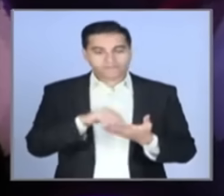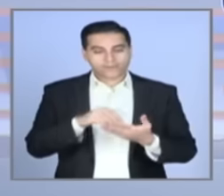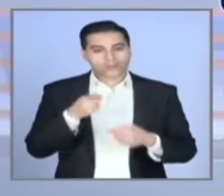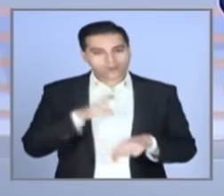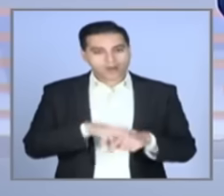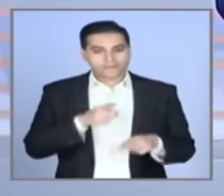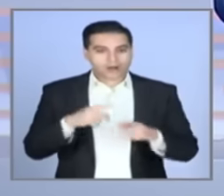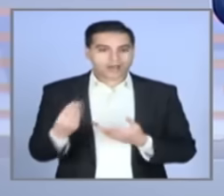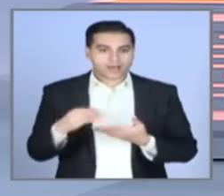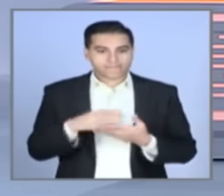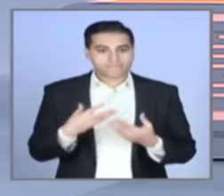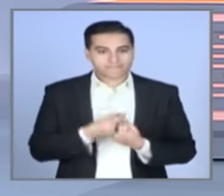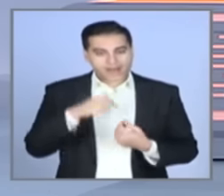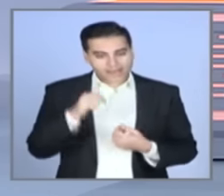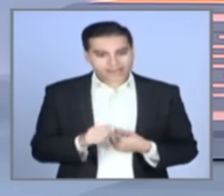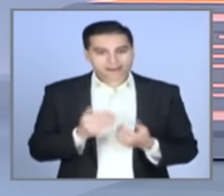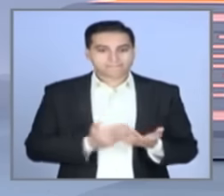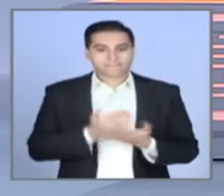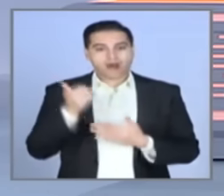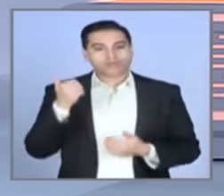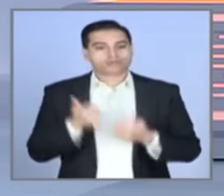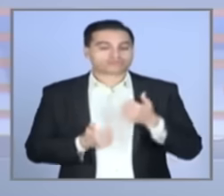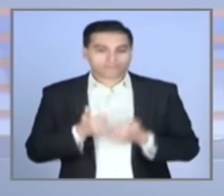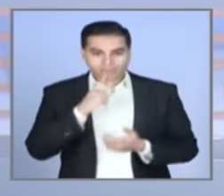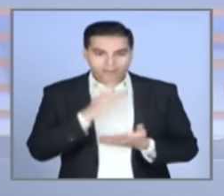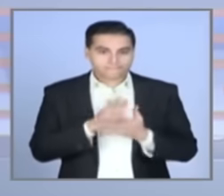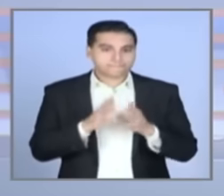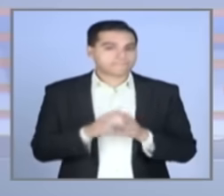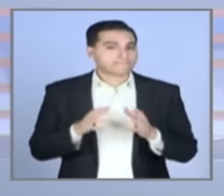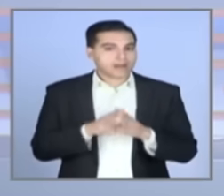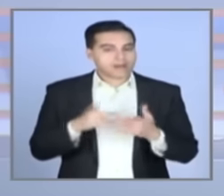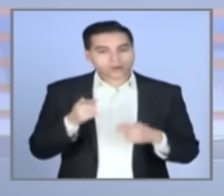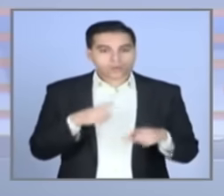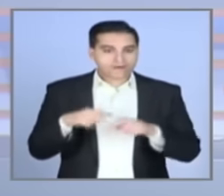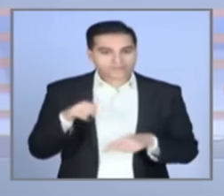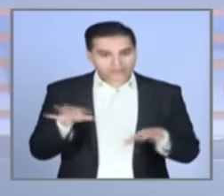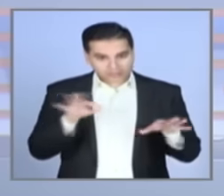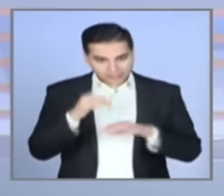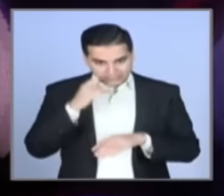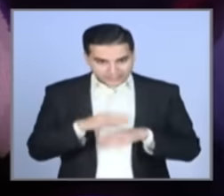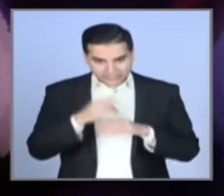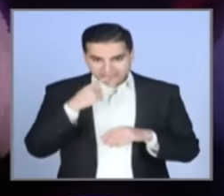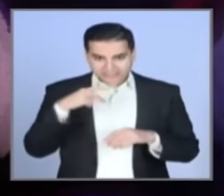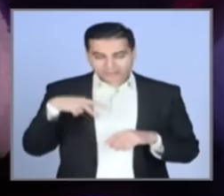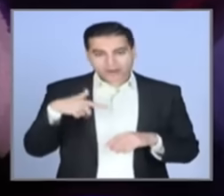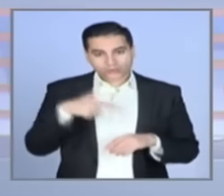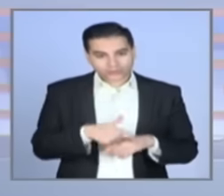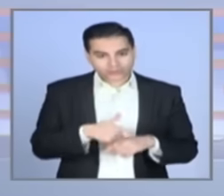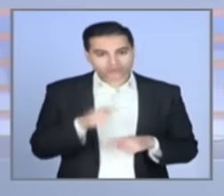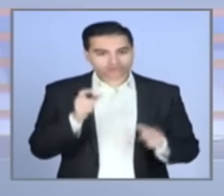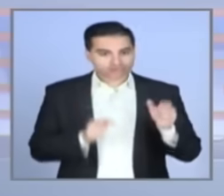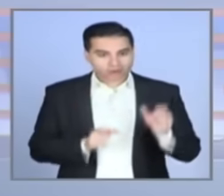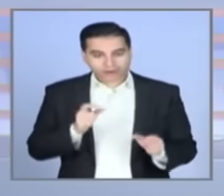كمان انضموا لينا هنا بعد تصفيات. يعني ايه؟ كان في متقدمين 68